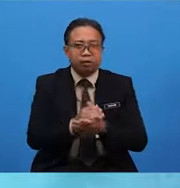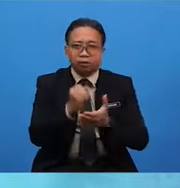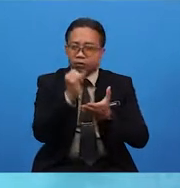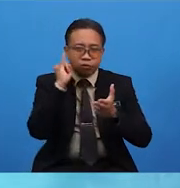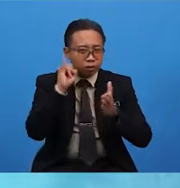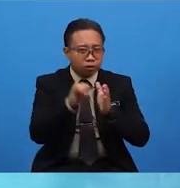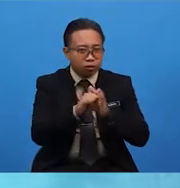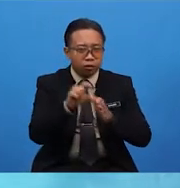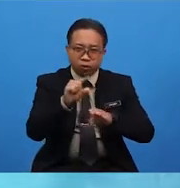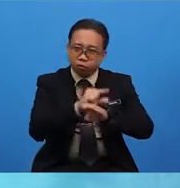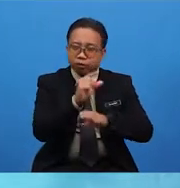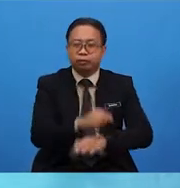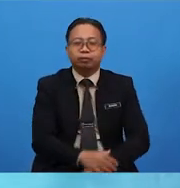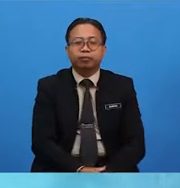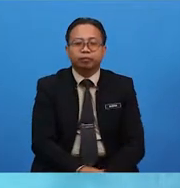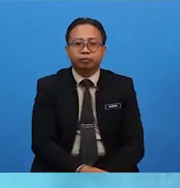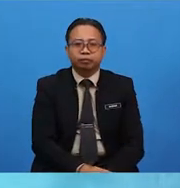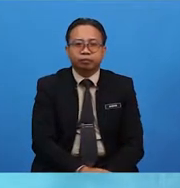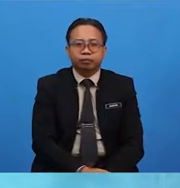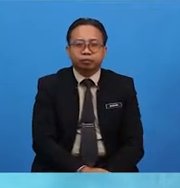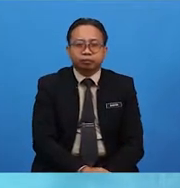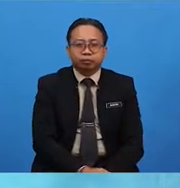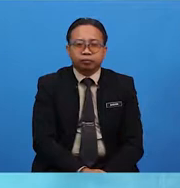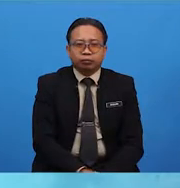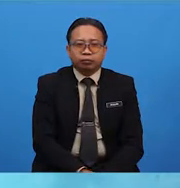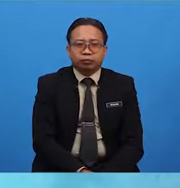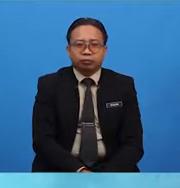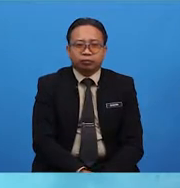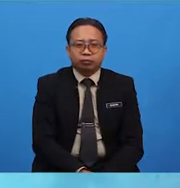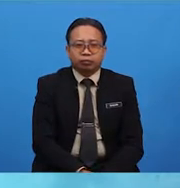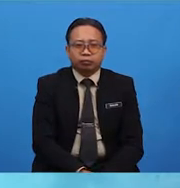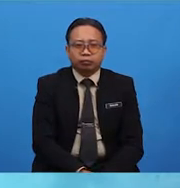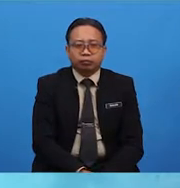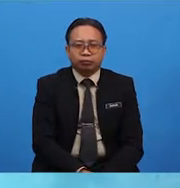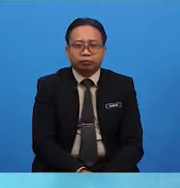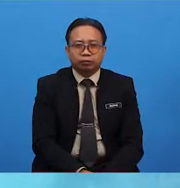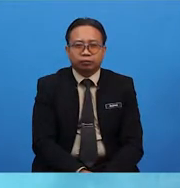digunakan hai hai hai hai